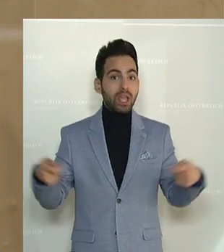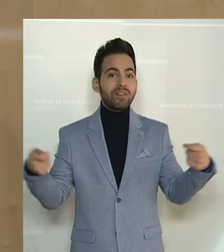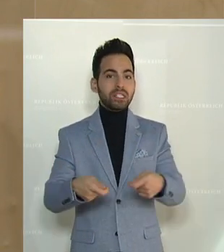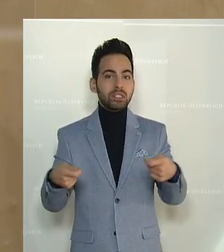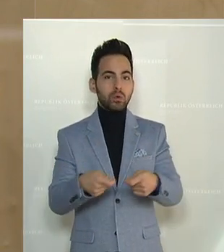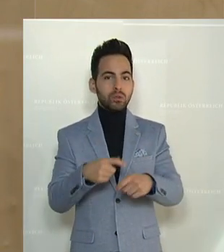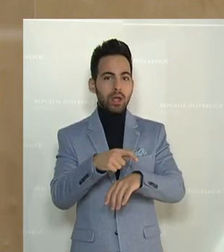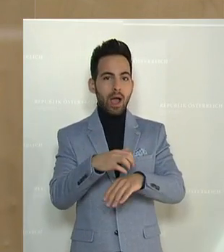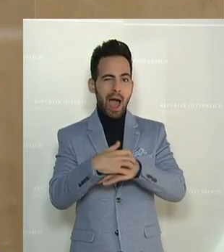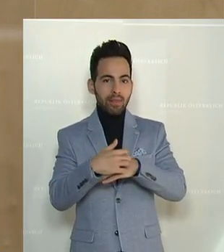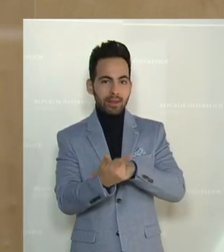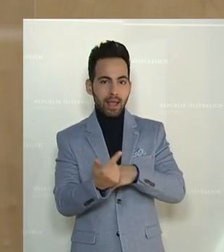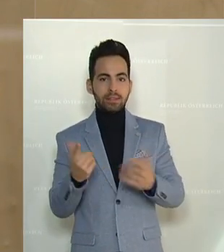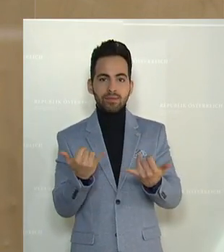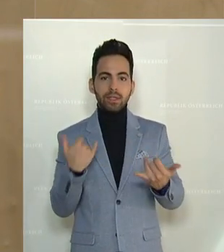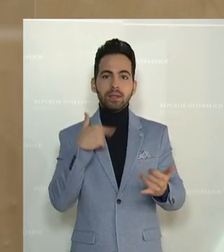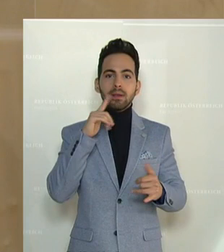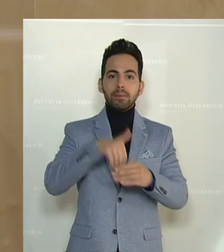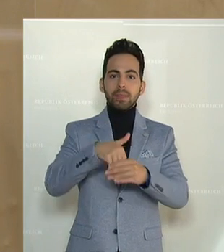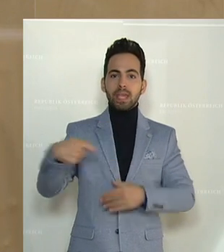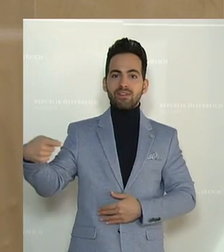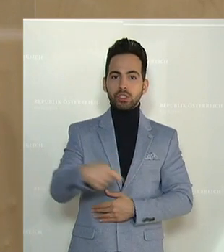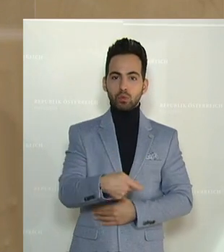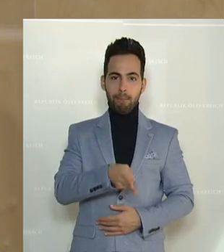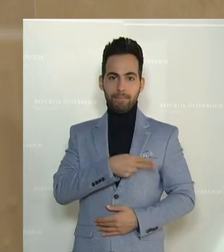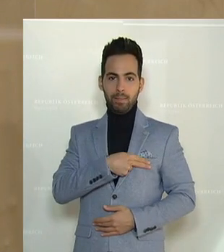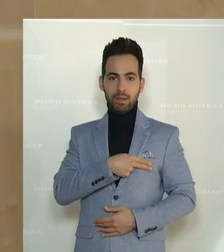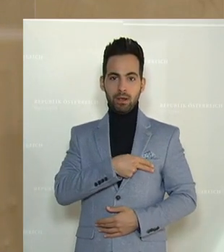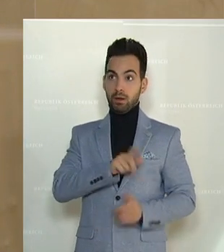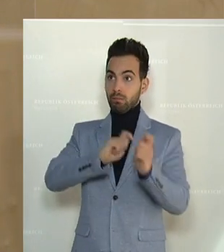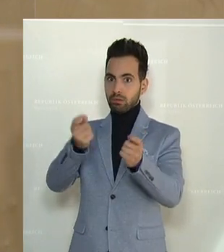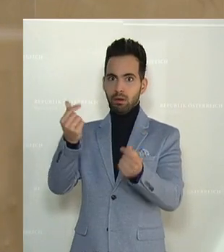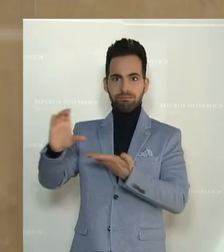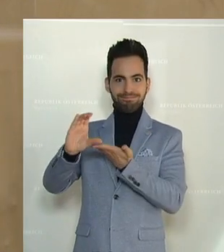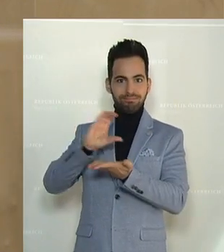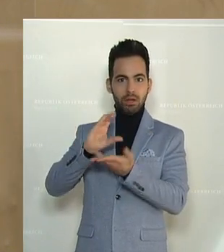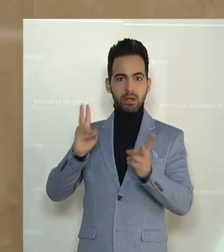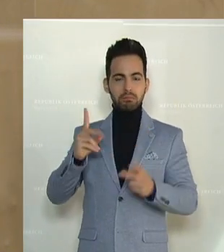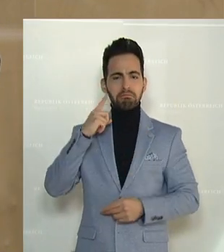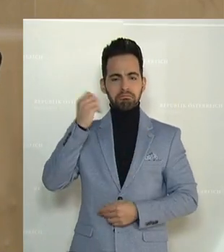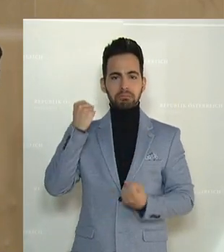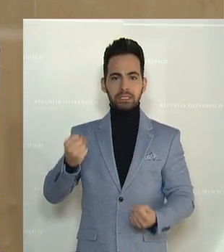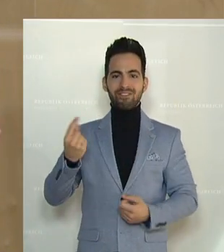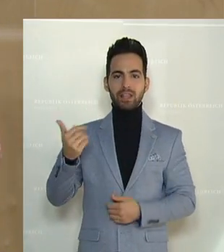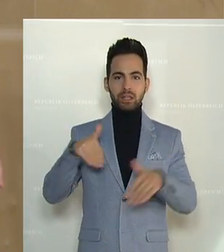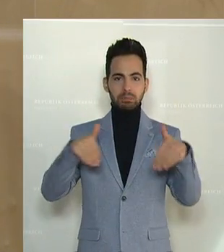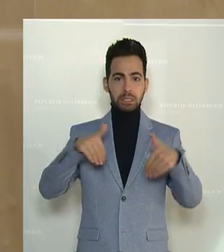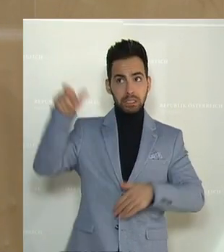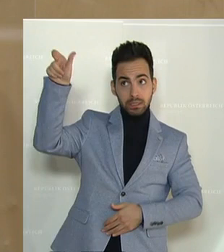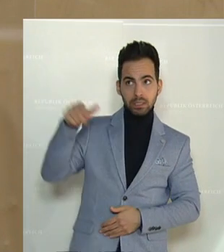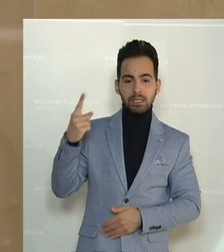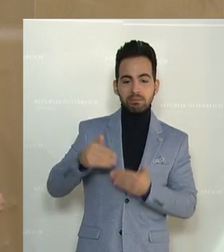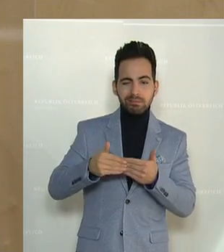Investitionsanreize zu schaffen mit der Investitionsprämie. Ich bin recht zuversichtlich, dass es dem Herrn Finanzminister in den nächsten Tagen oder